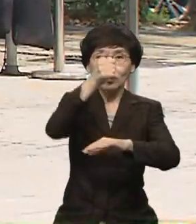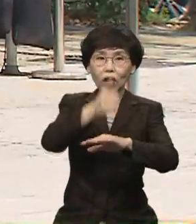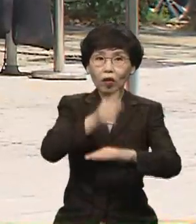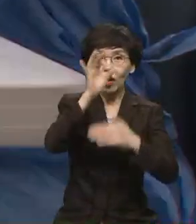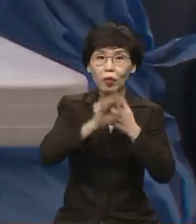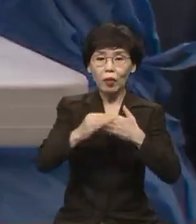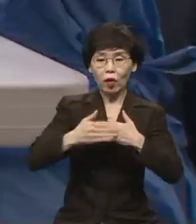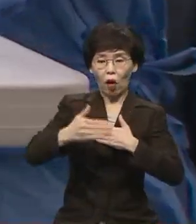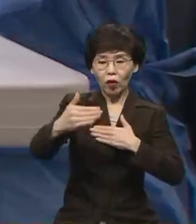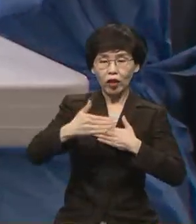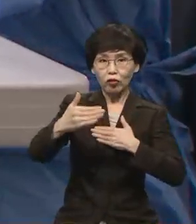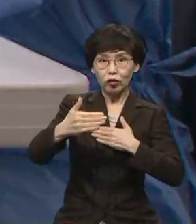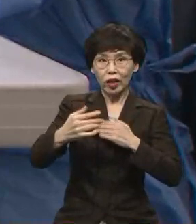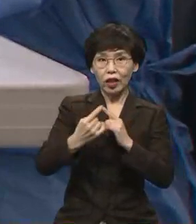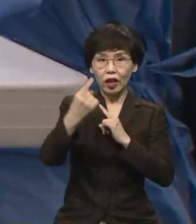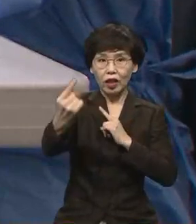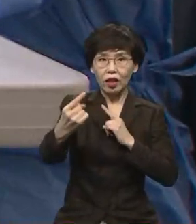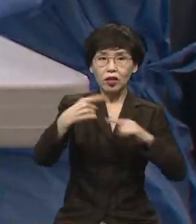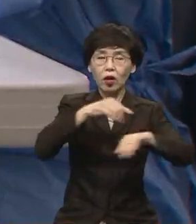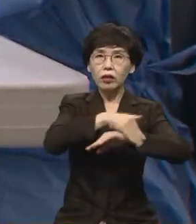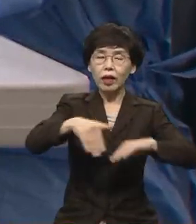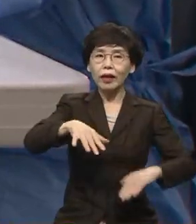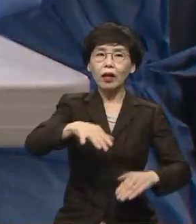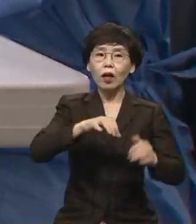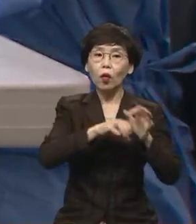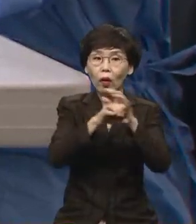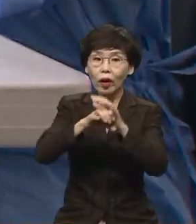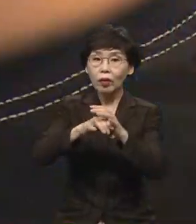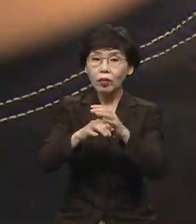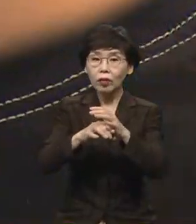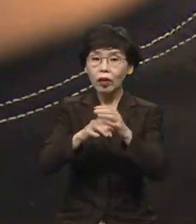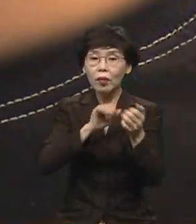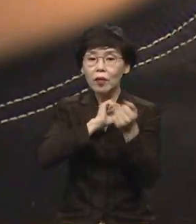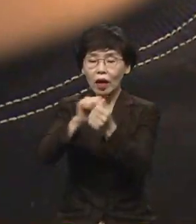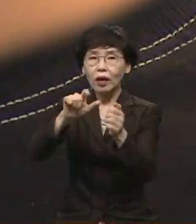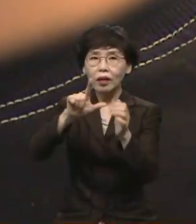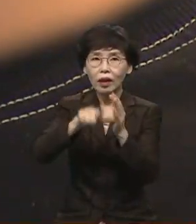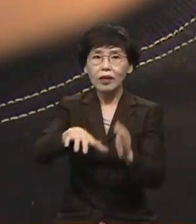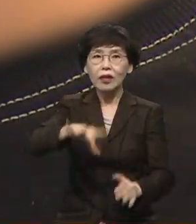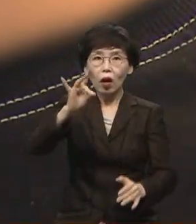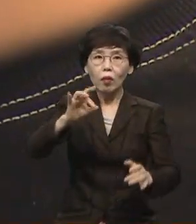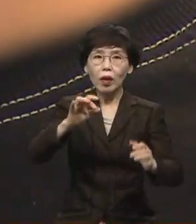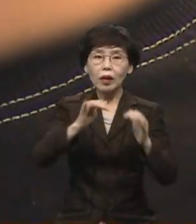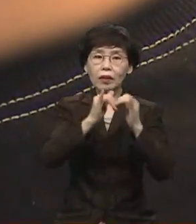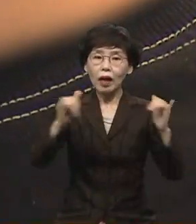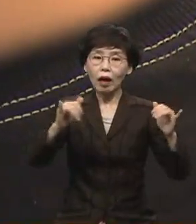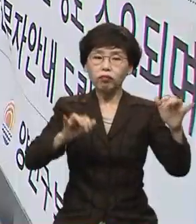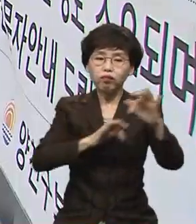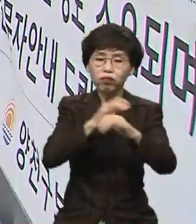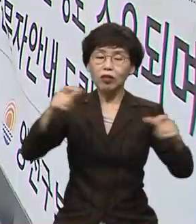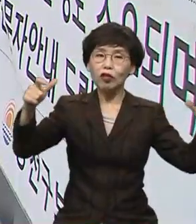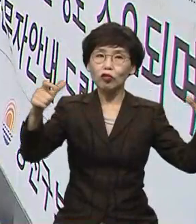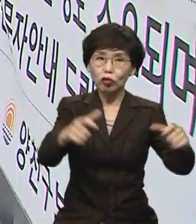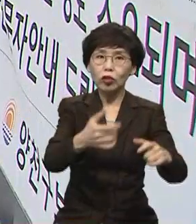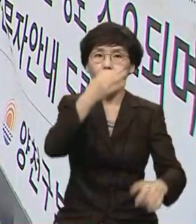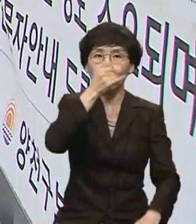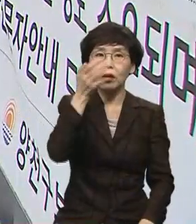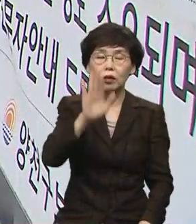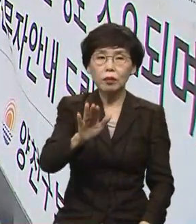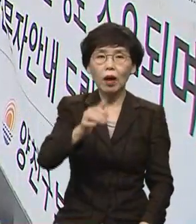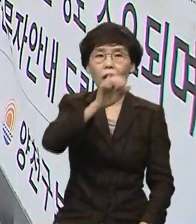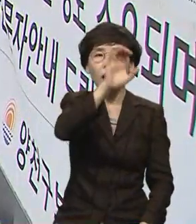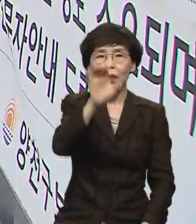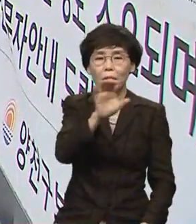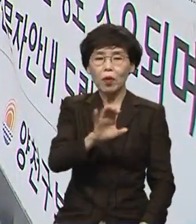결과에선 거리두기 정책이 코로나 유행 초기엔 이동량을 줄이는 효과를 보였지만 여러 차례 반복되면서 4단계를